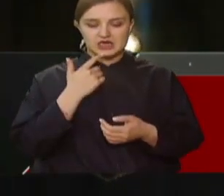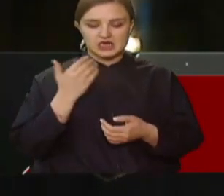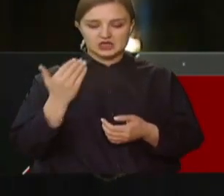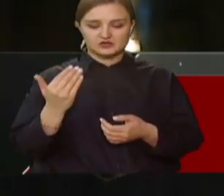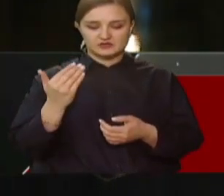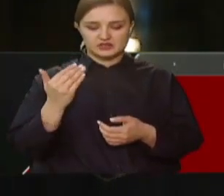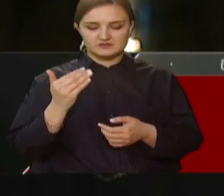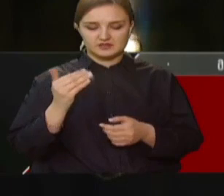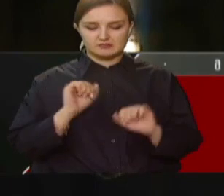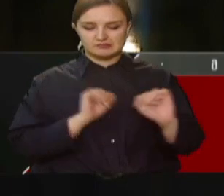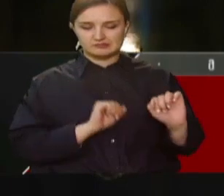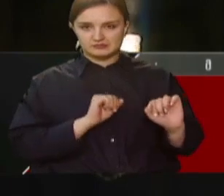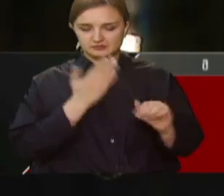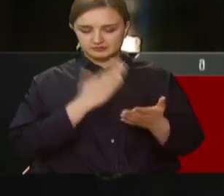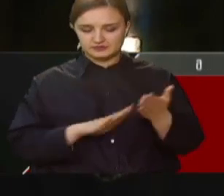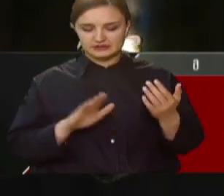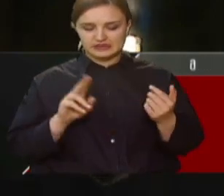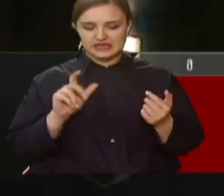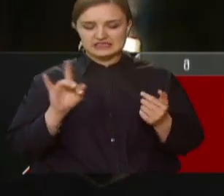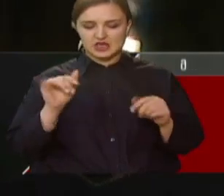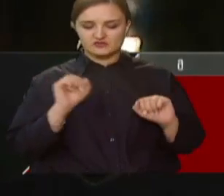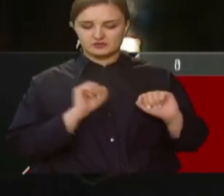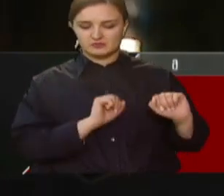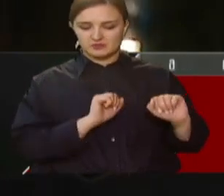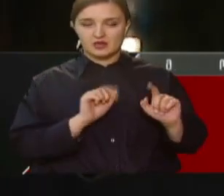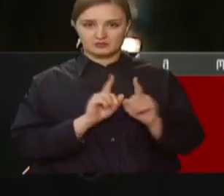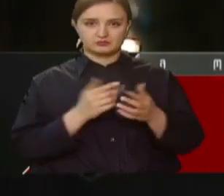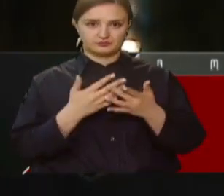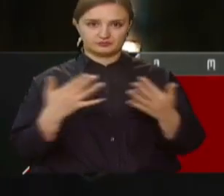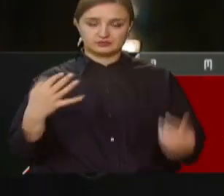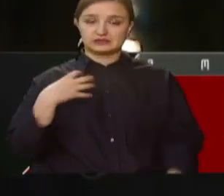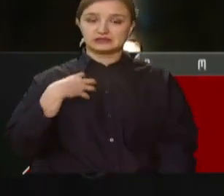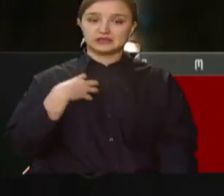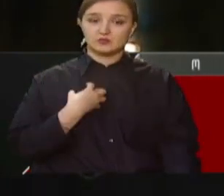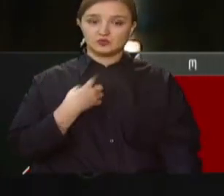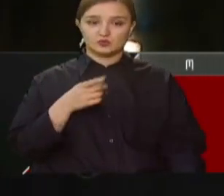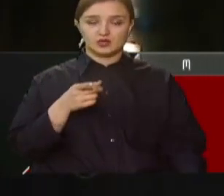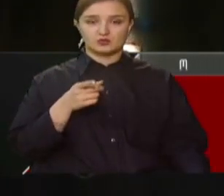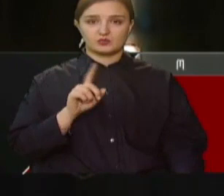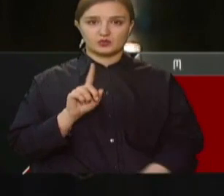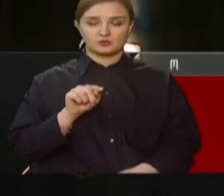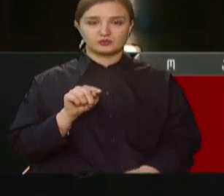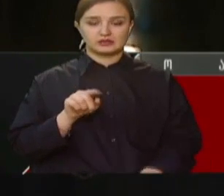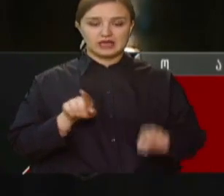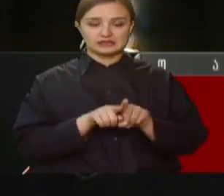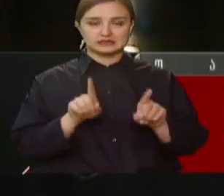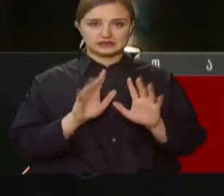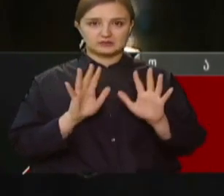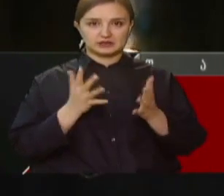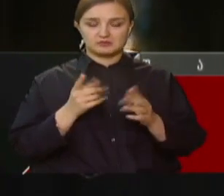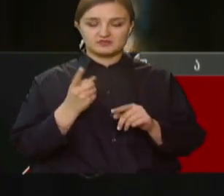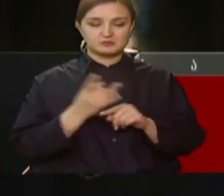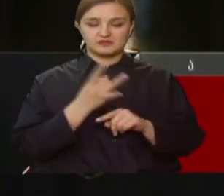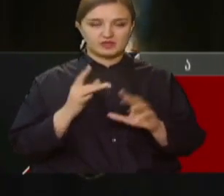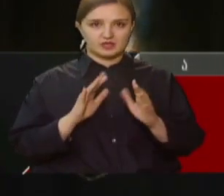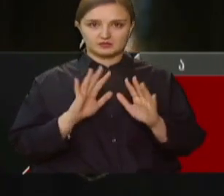სააკაშვილისთვის ხელის დაფარებაზე, კეზერაშვილისთვის ხელის დაფარება და ასე შემდეგ. სამწუხაროა, რომ ასეთი რამ ხდება, თუმცა ეს პირველად